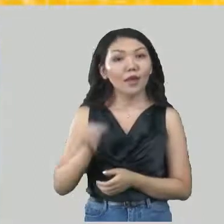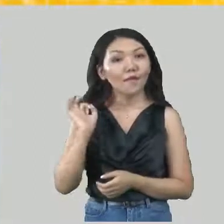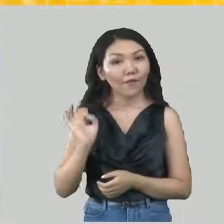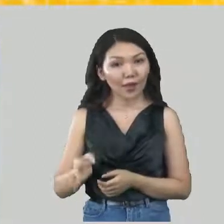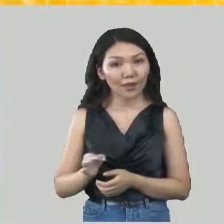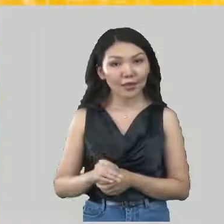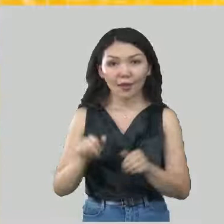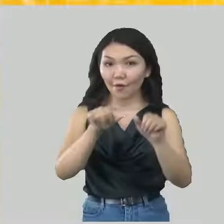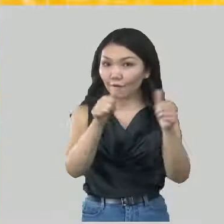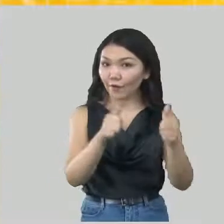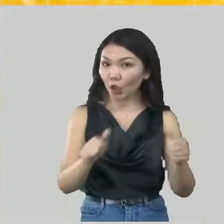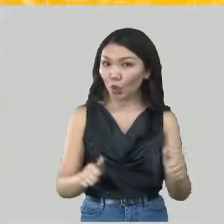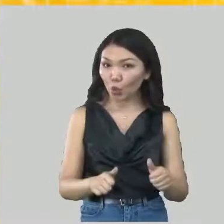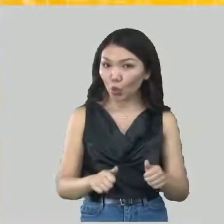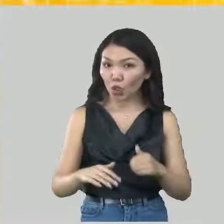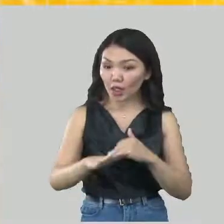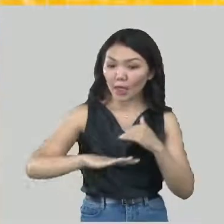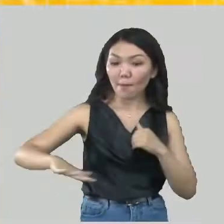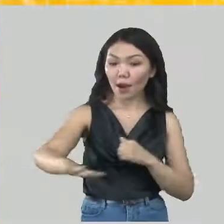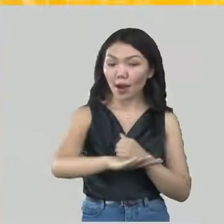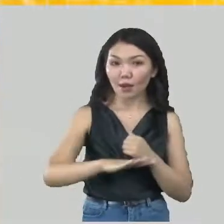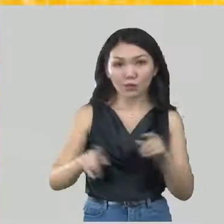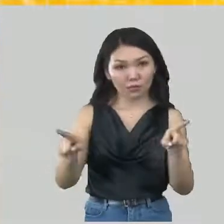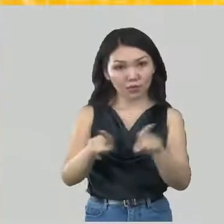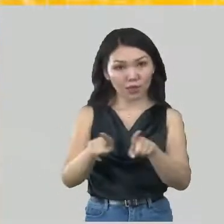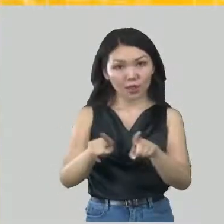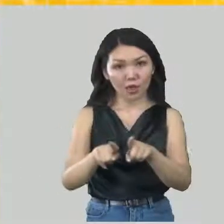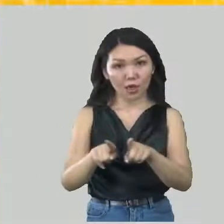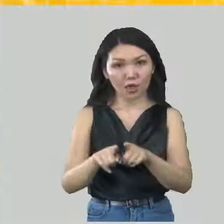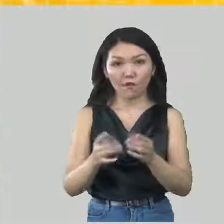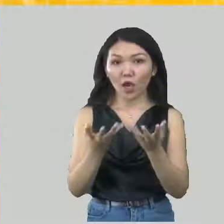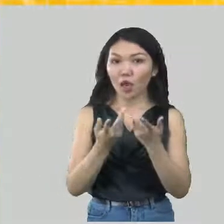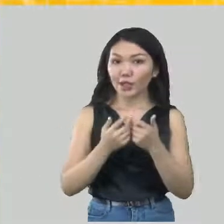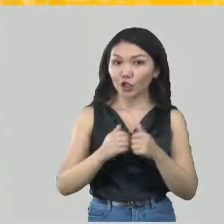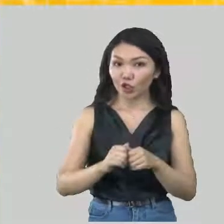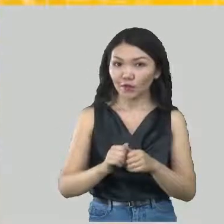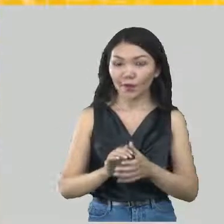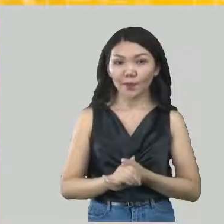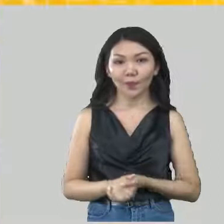Верно, фигур на поляне одинаковое количество.